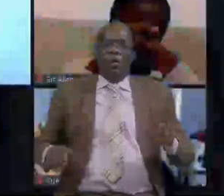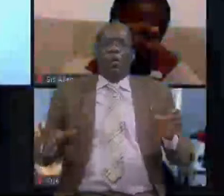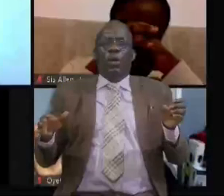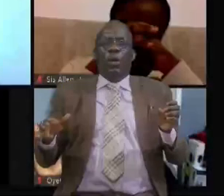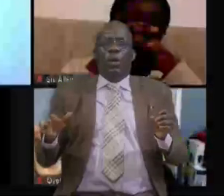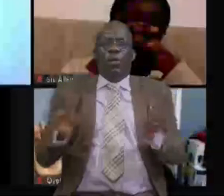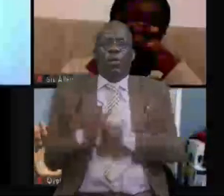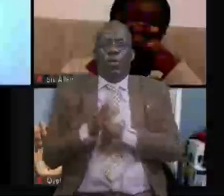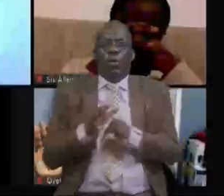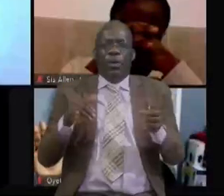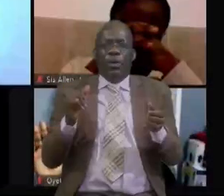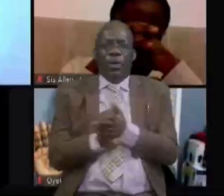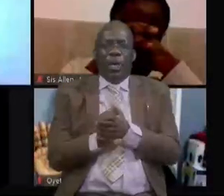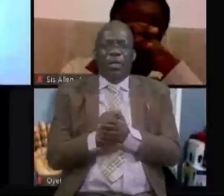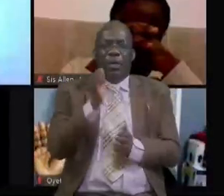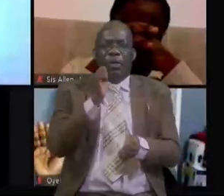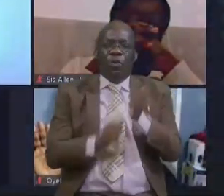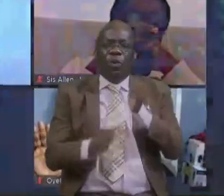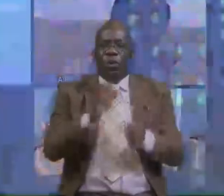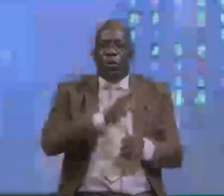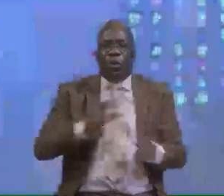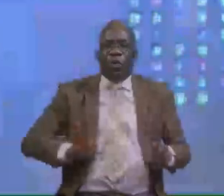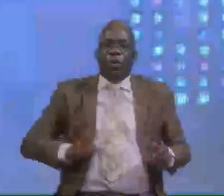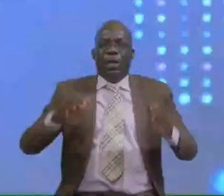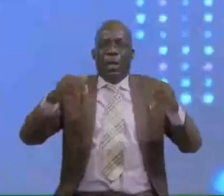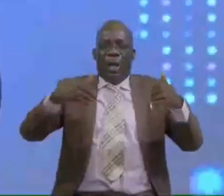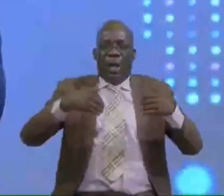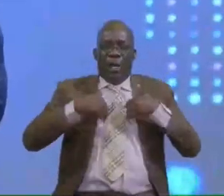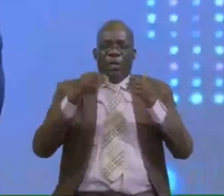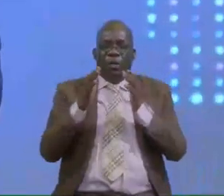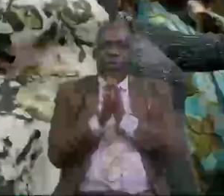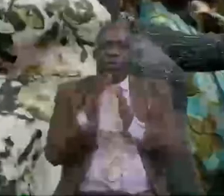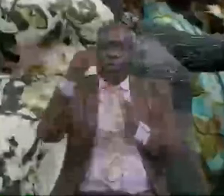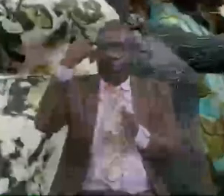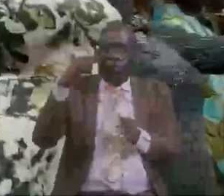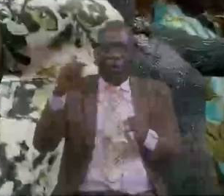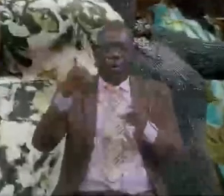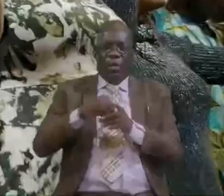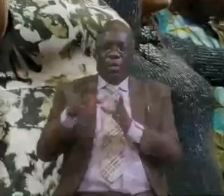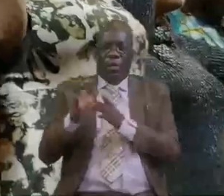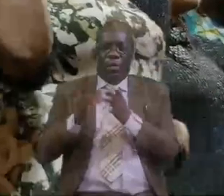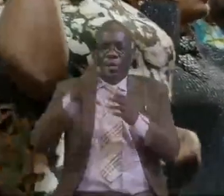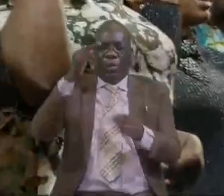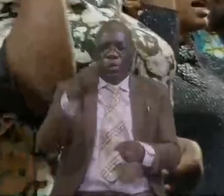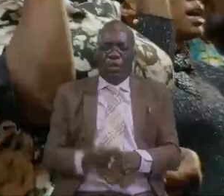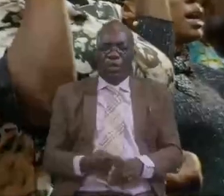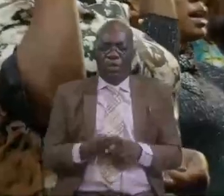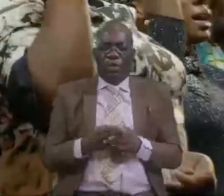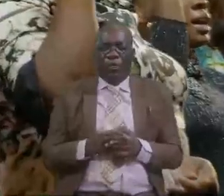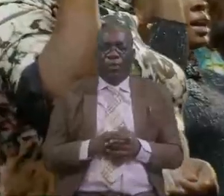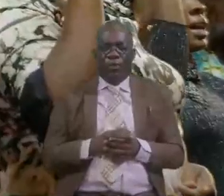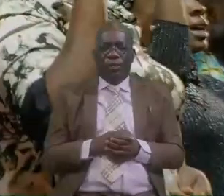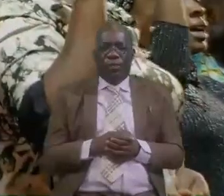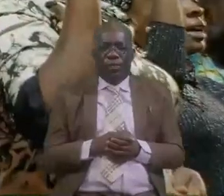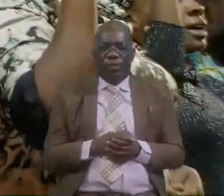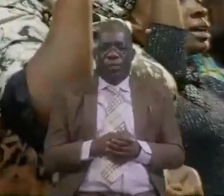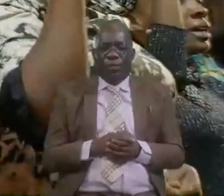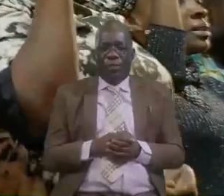accomplis ce que Christ a intercédé pour nous au nom de Jésus.